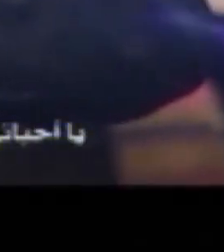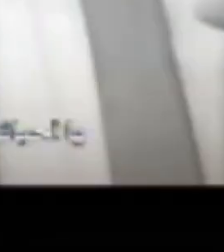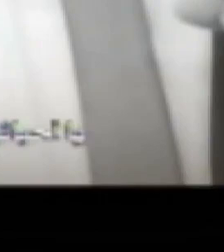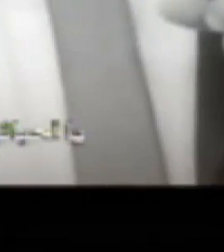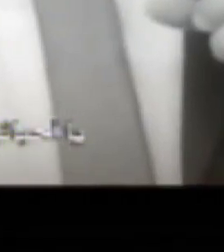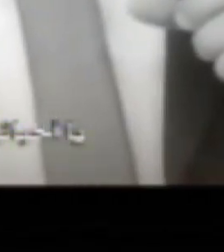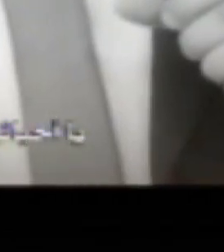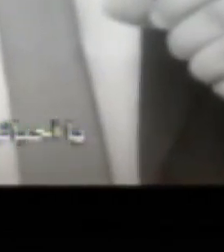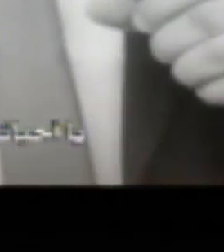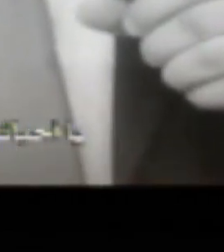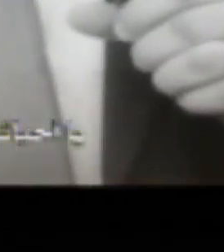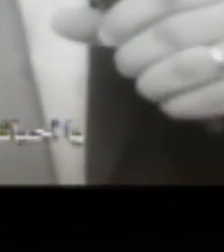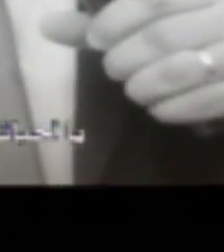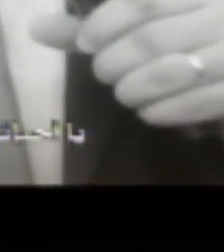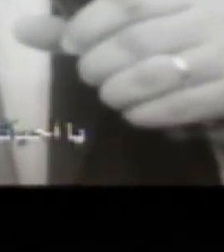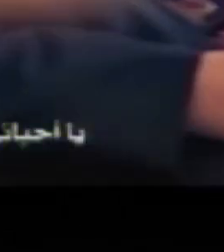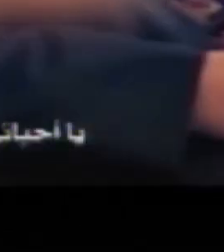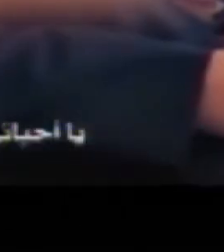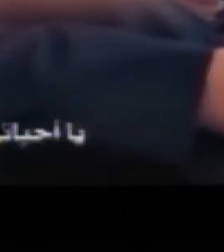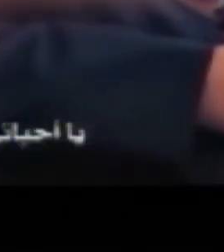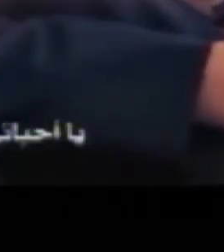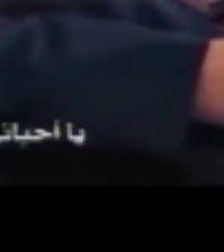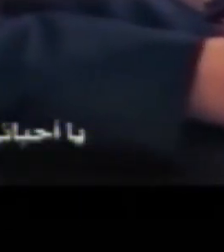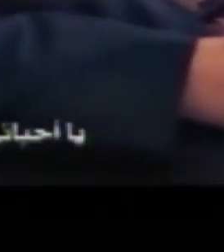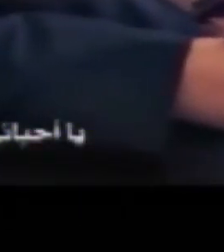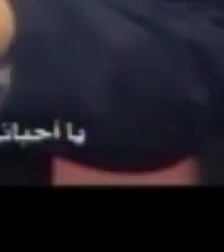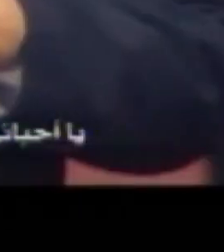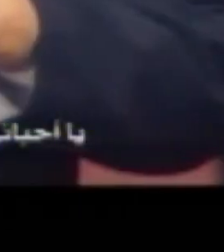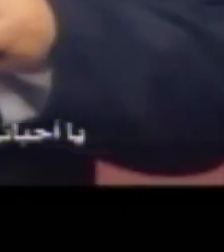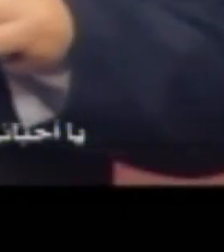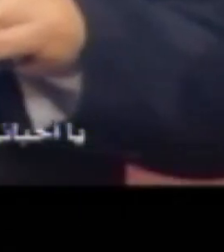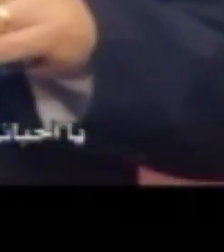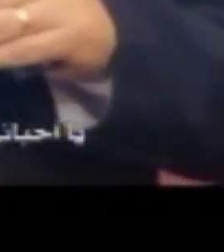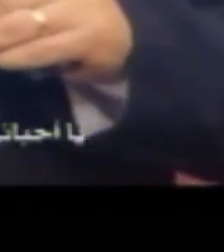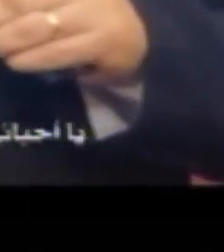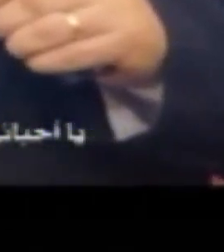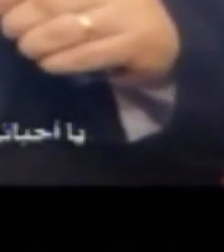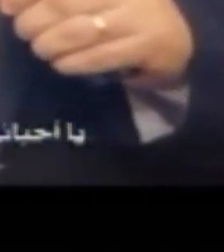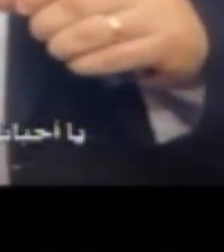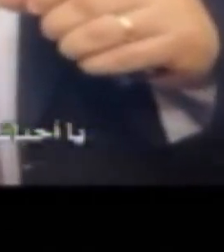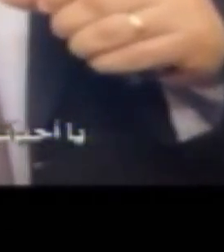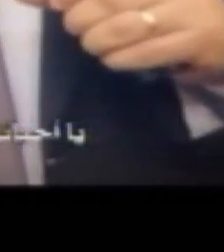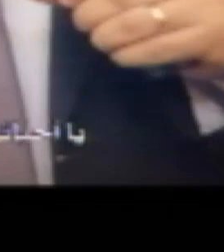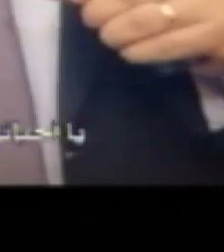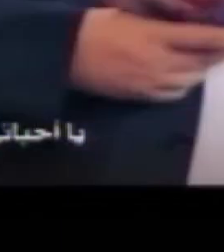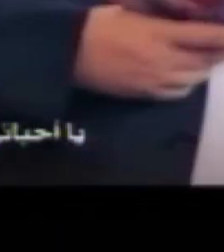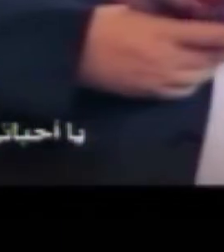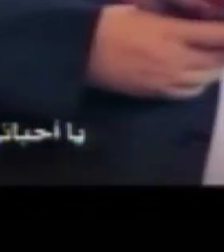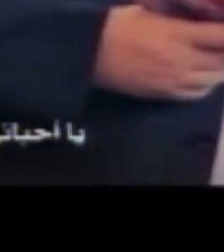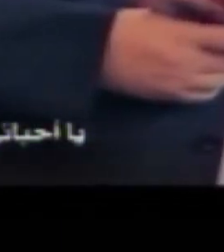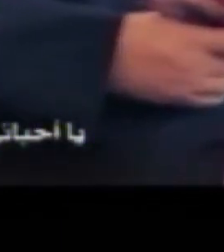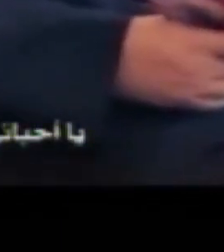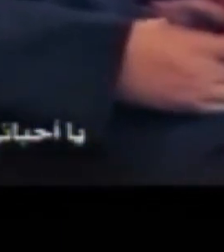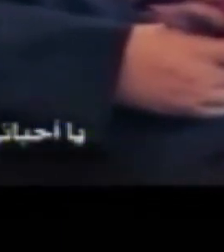احبه احفظوا احفظوا مصابيحكم